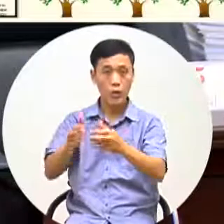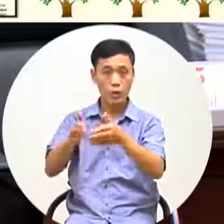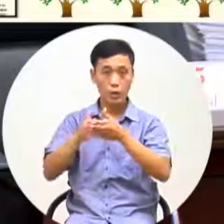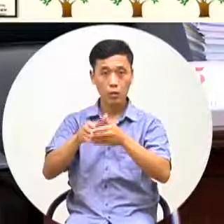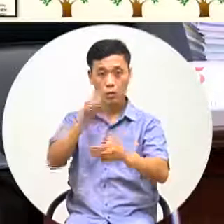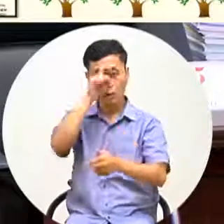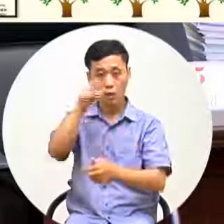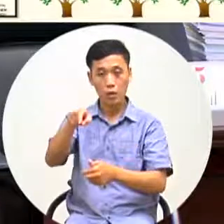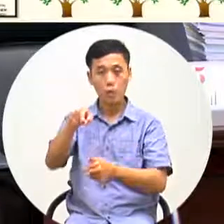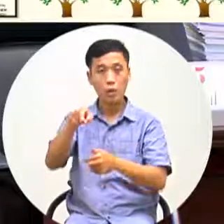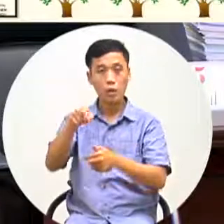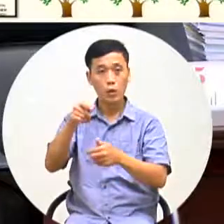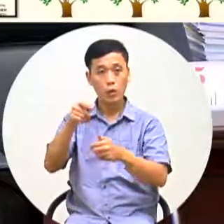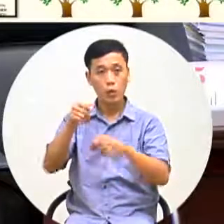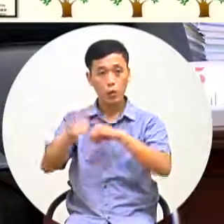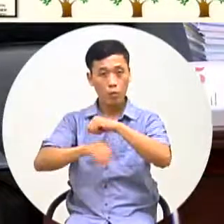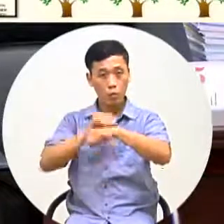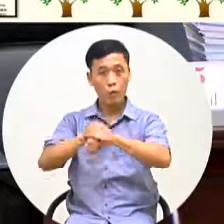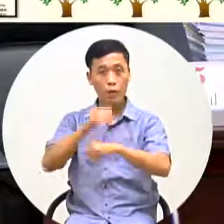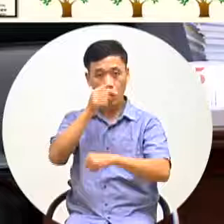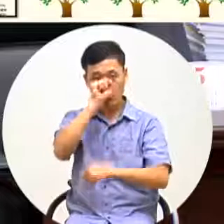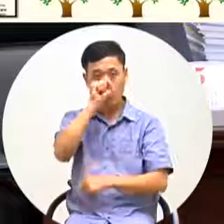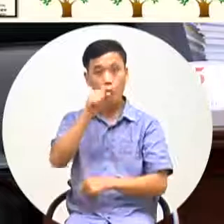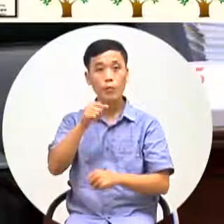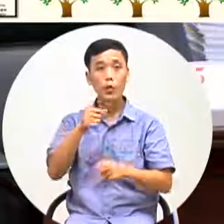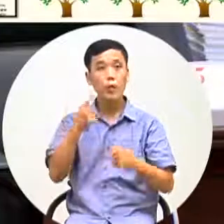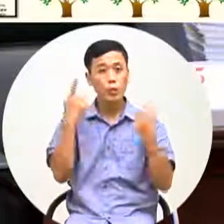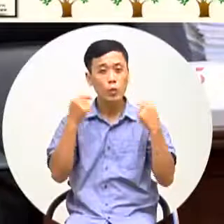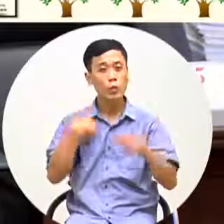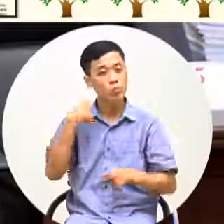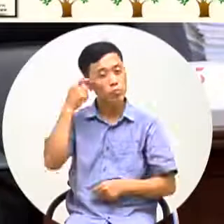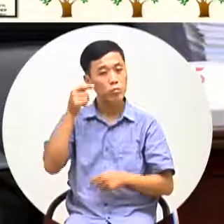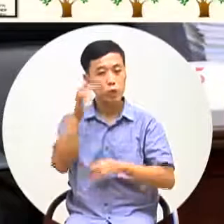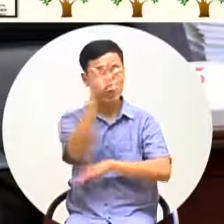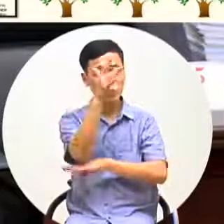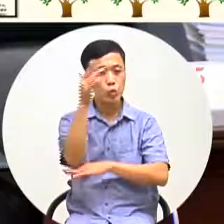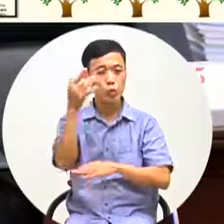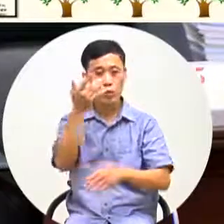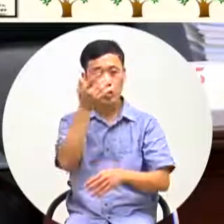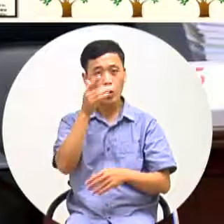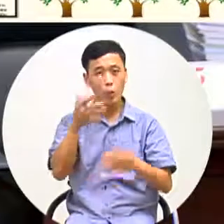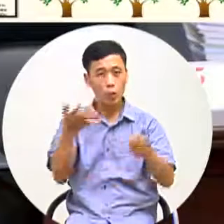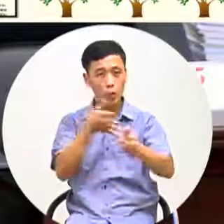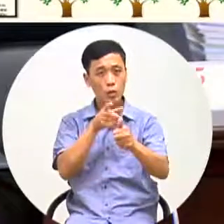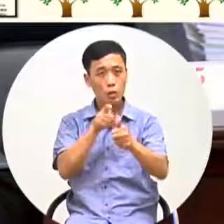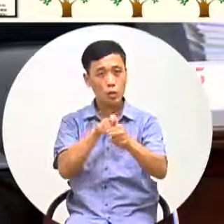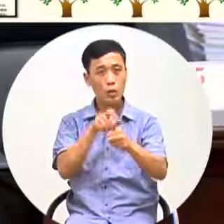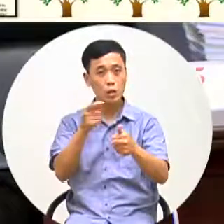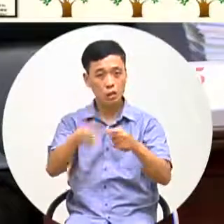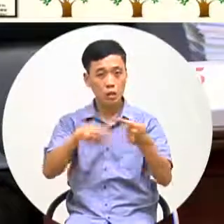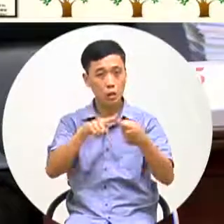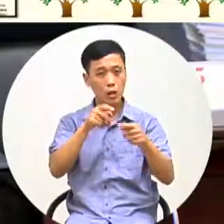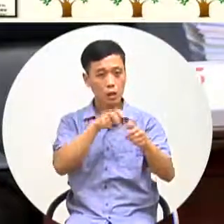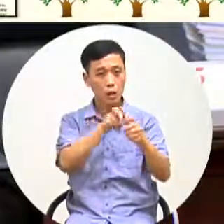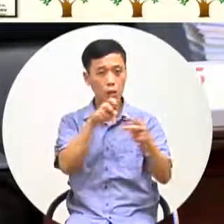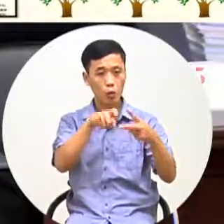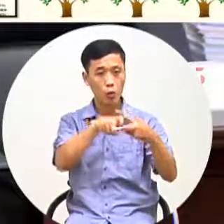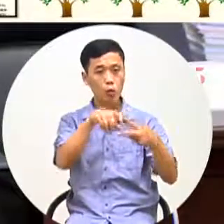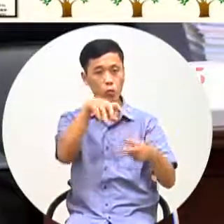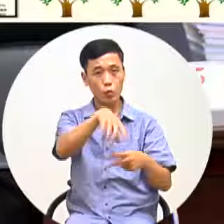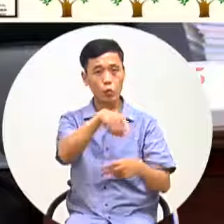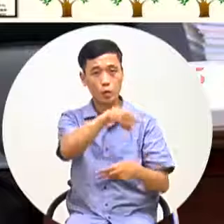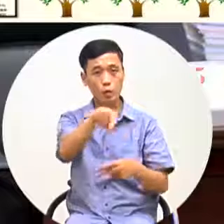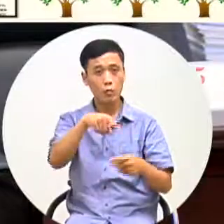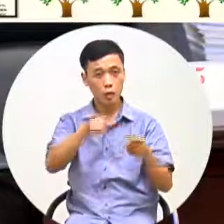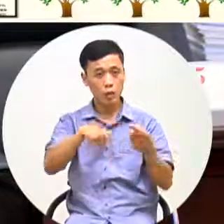想本来觉得就是说树的问题好像应该在养工处来讲也陆陆续续都在做了，我们实